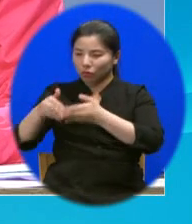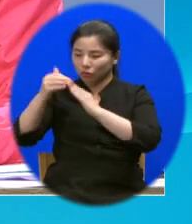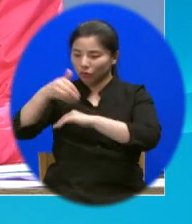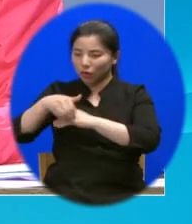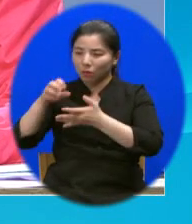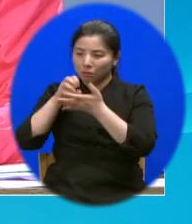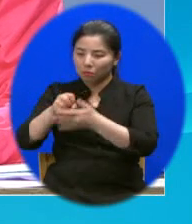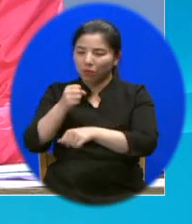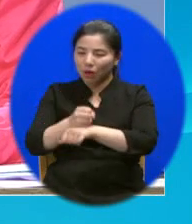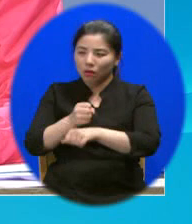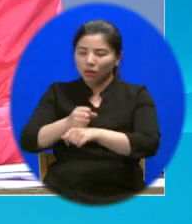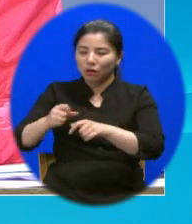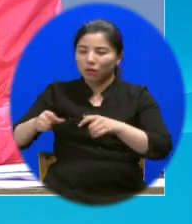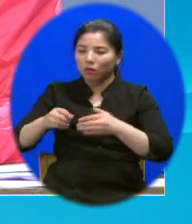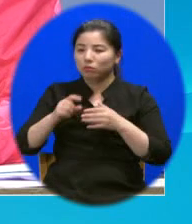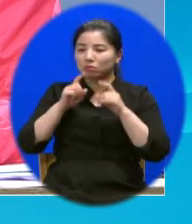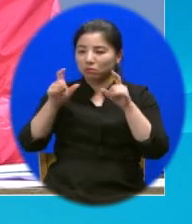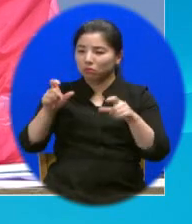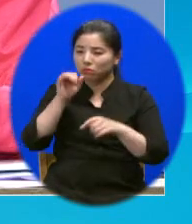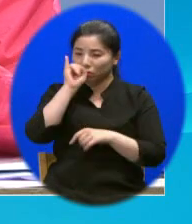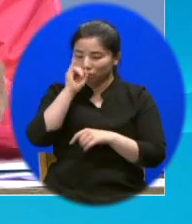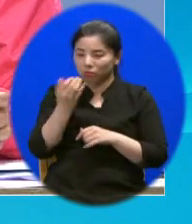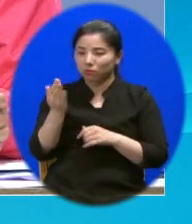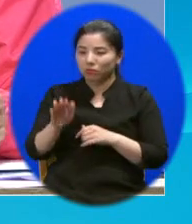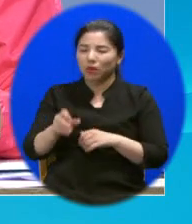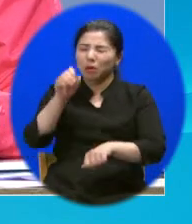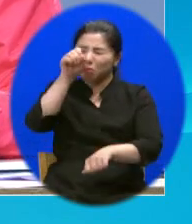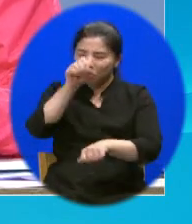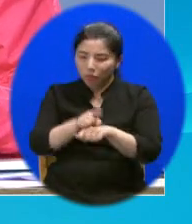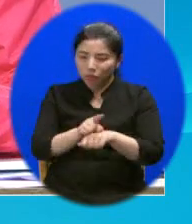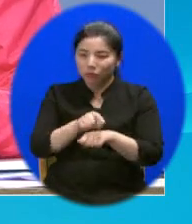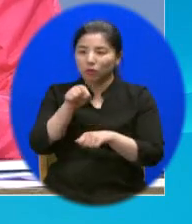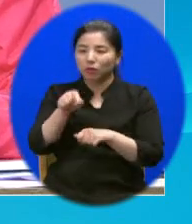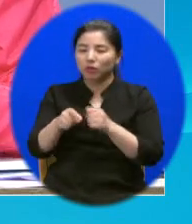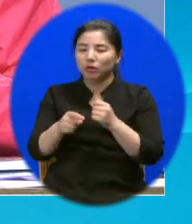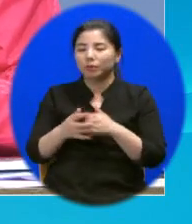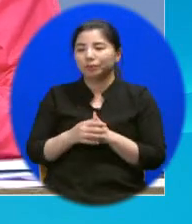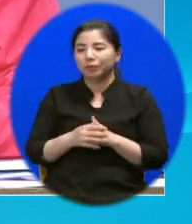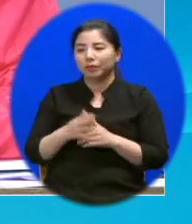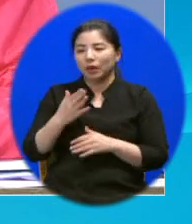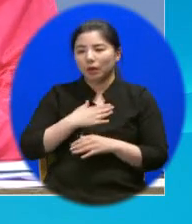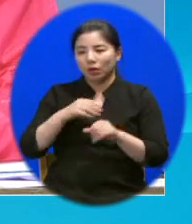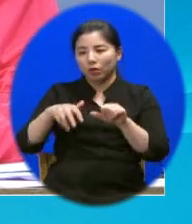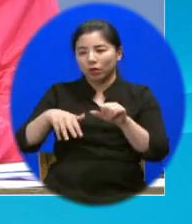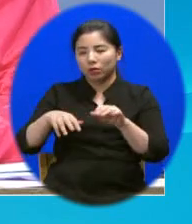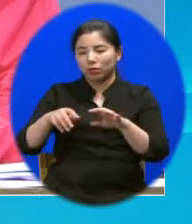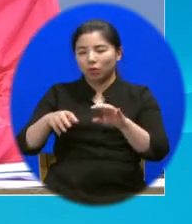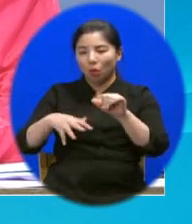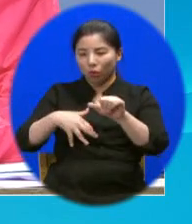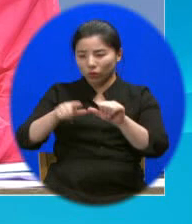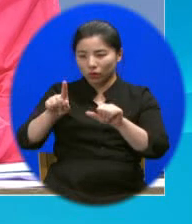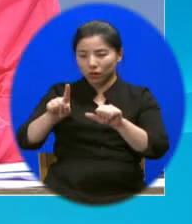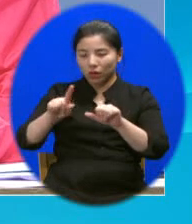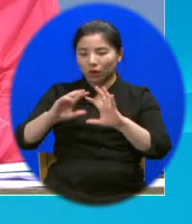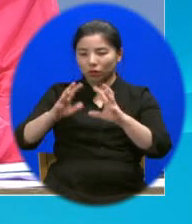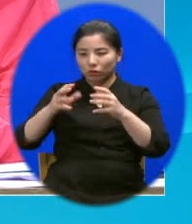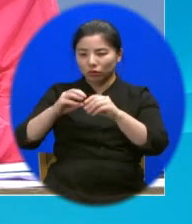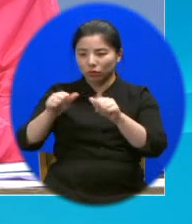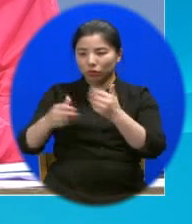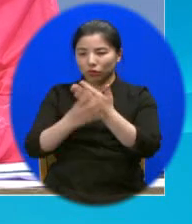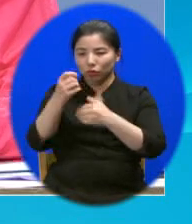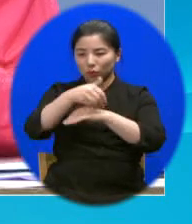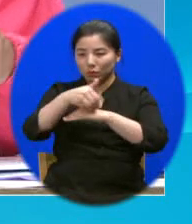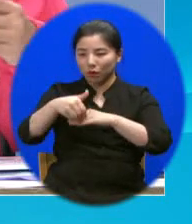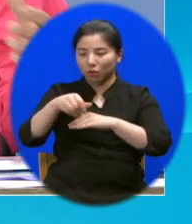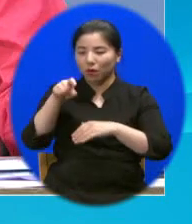반영되도록 앞장선다 이렇게 얘기했습니다 이미 그 국제 5차 국도 종합 계획 에는